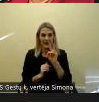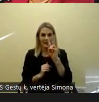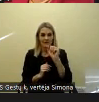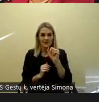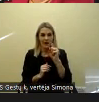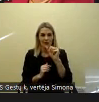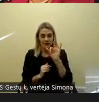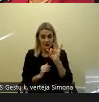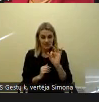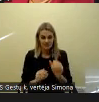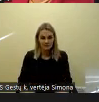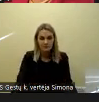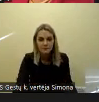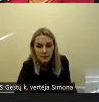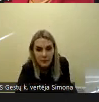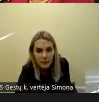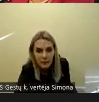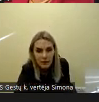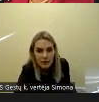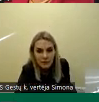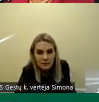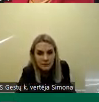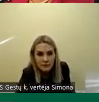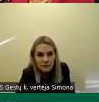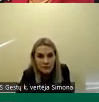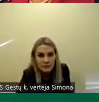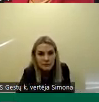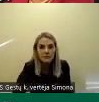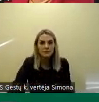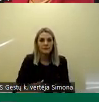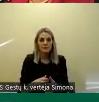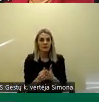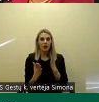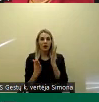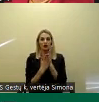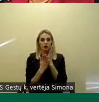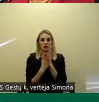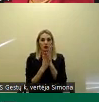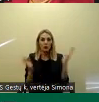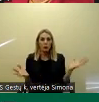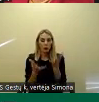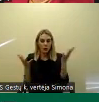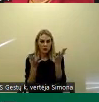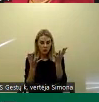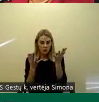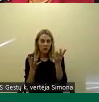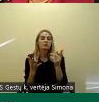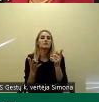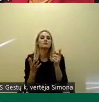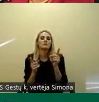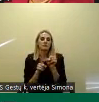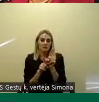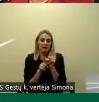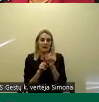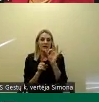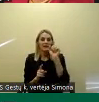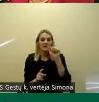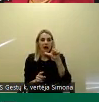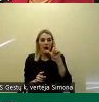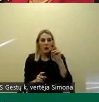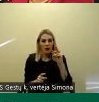Ir šiam įvadui mes turime ugdymo turinio departamento direktorę Saulę Vingelienę.